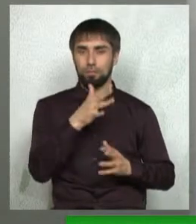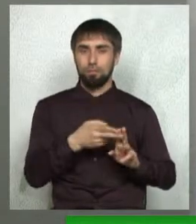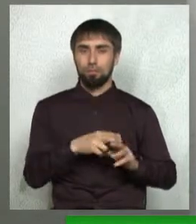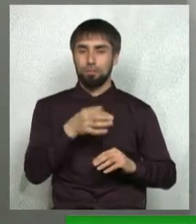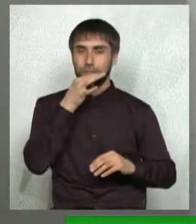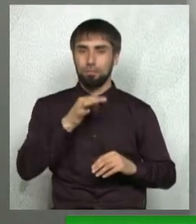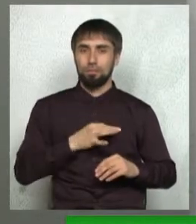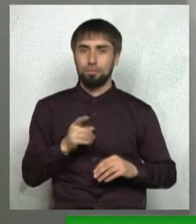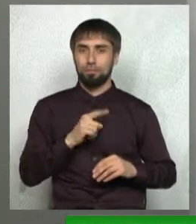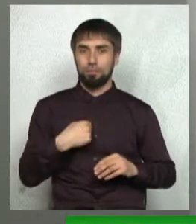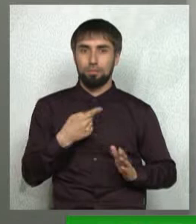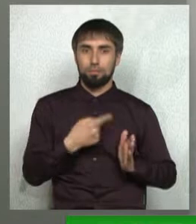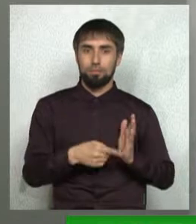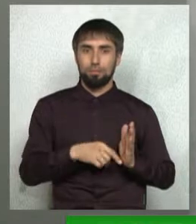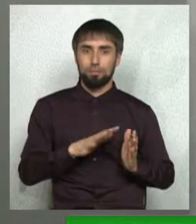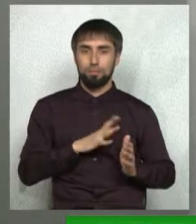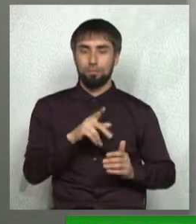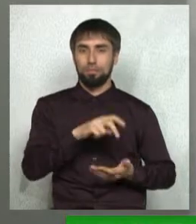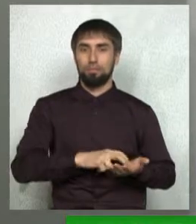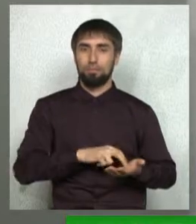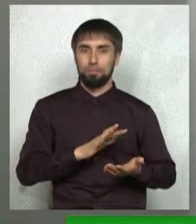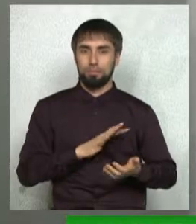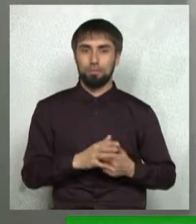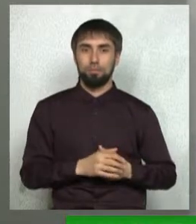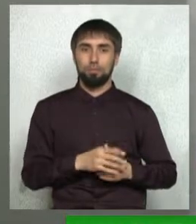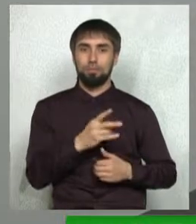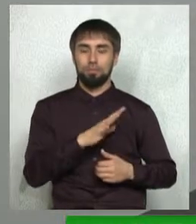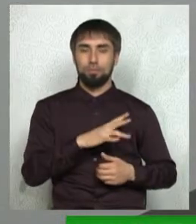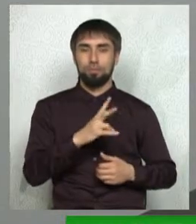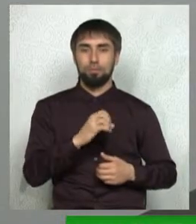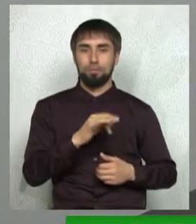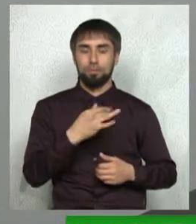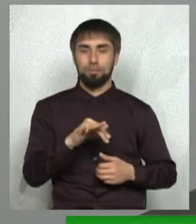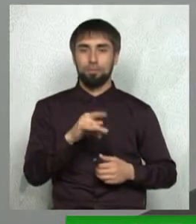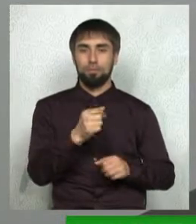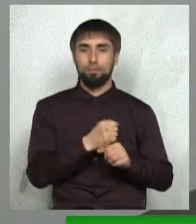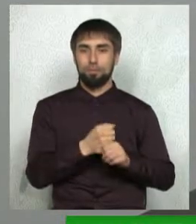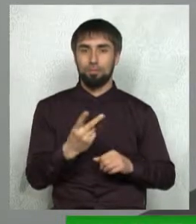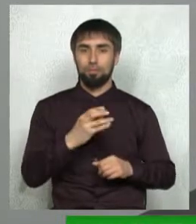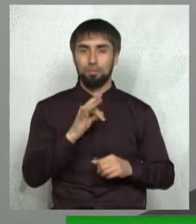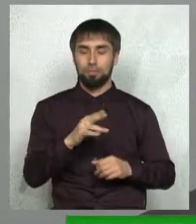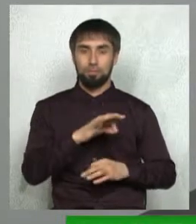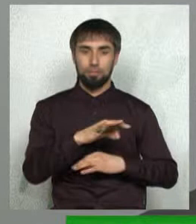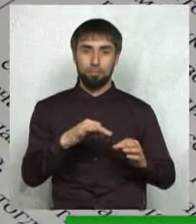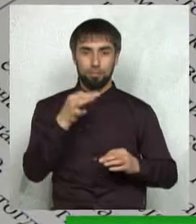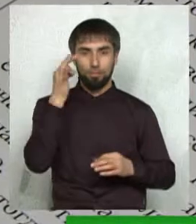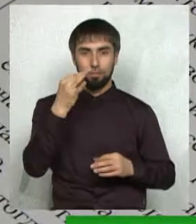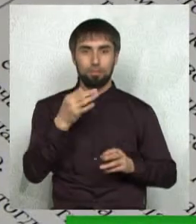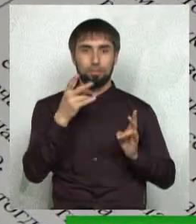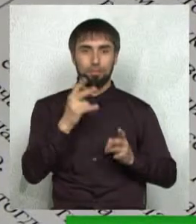был предатель, был трусом, был негодяем. Презентовать второй сборник проекта и вспомнить